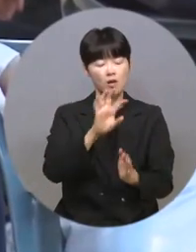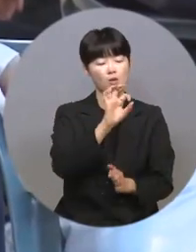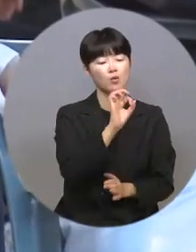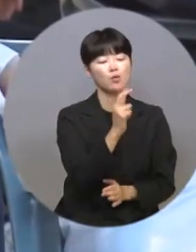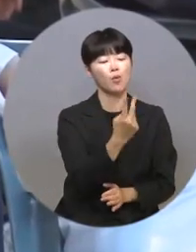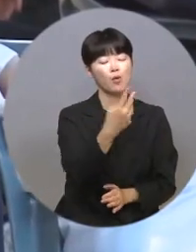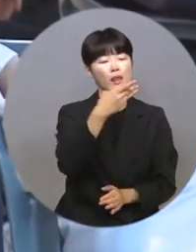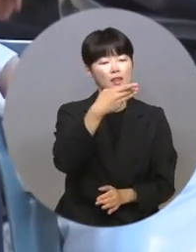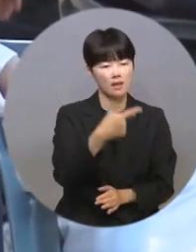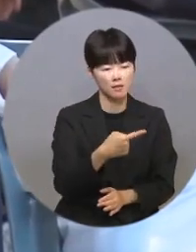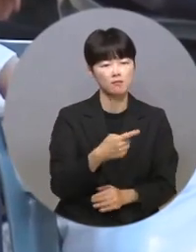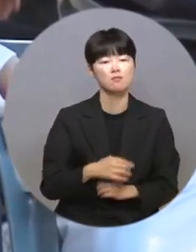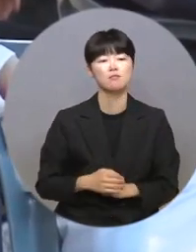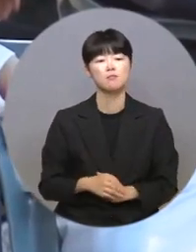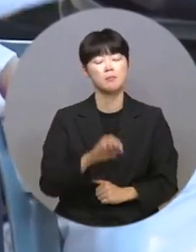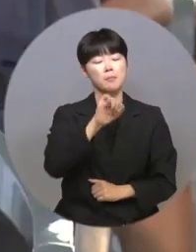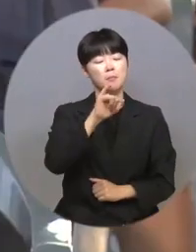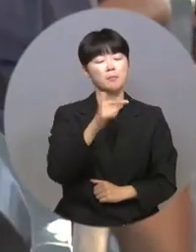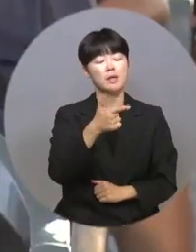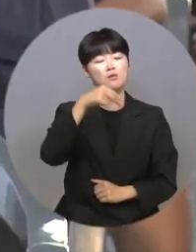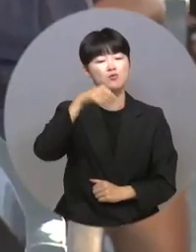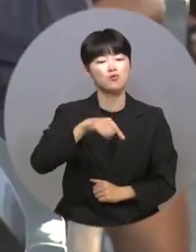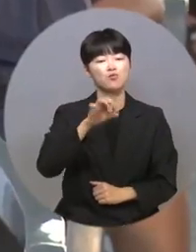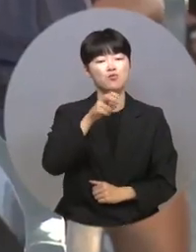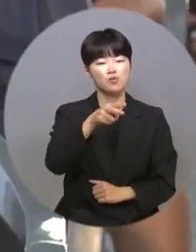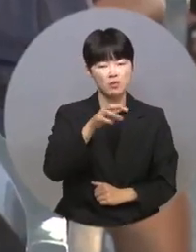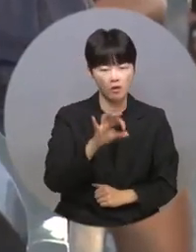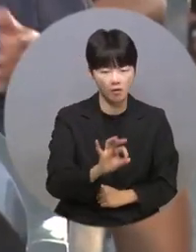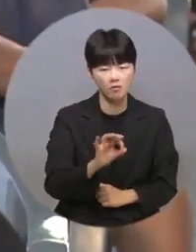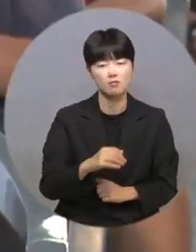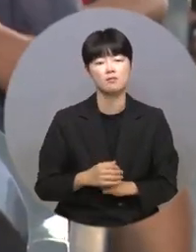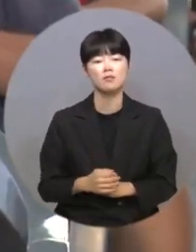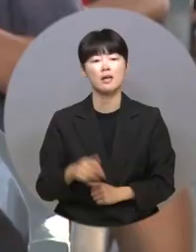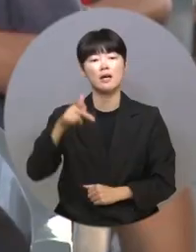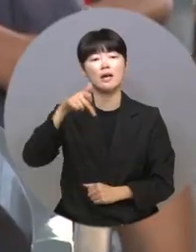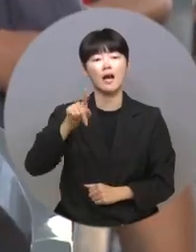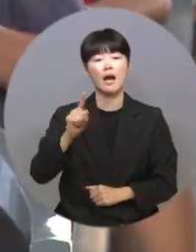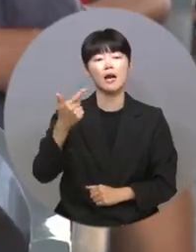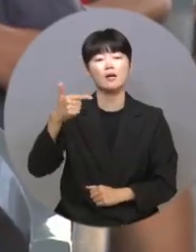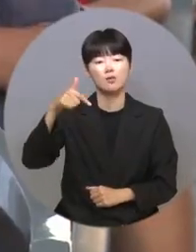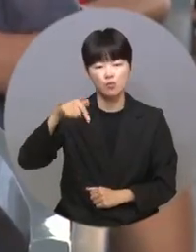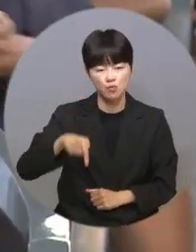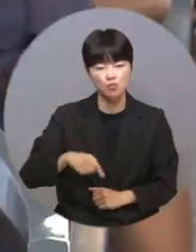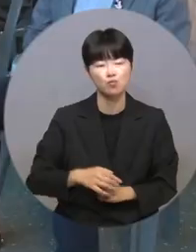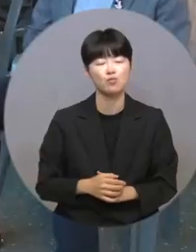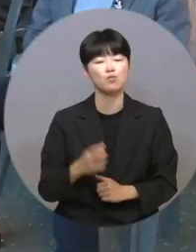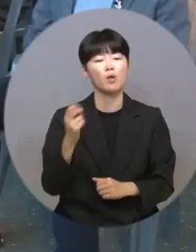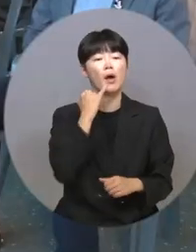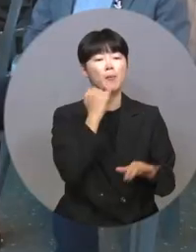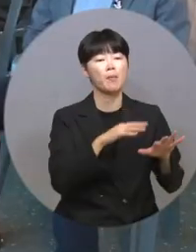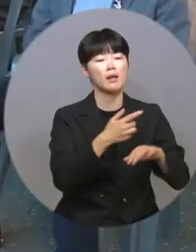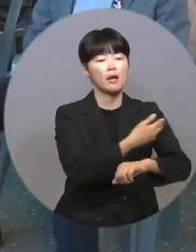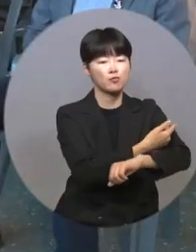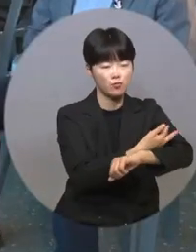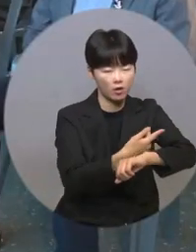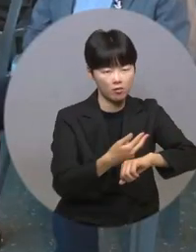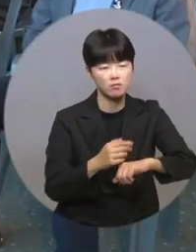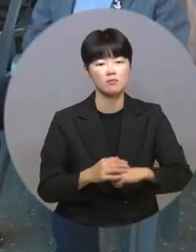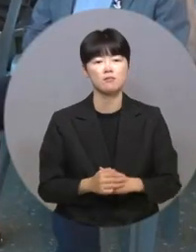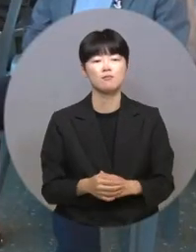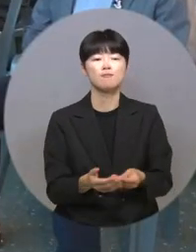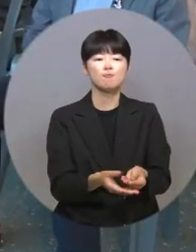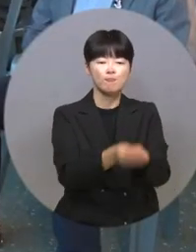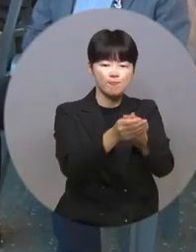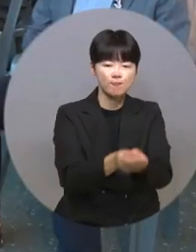요트, 핀수영, 카누, 철인 3종 경기와 번외 종목인 바다수영, 비치발리볼,